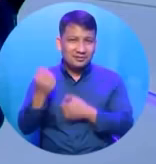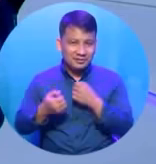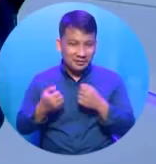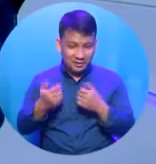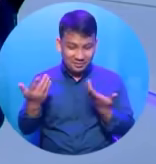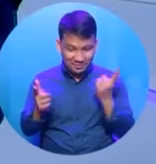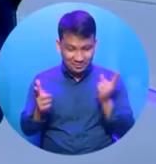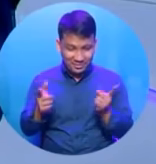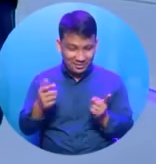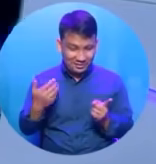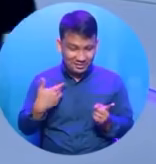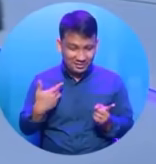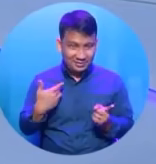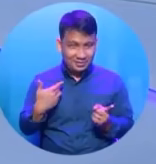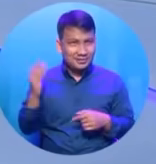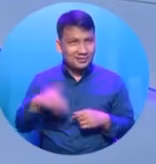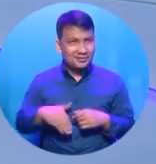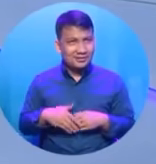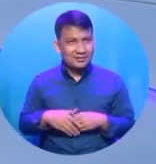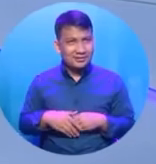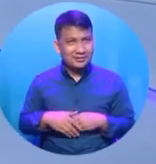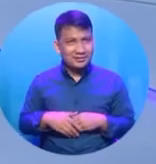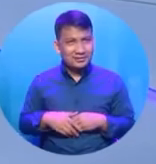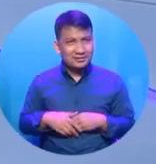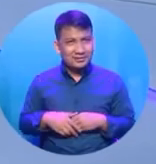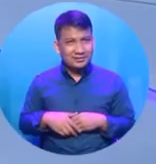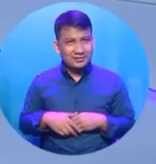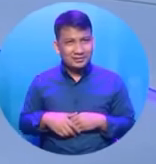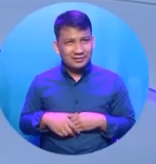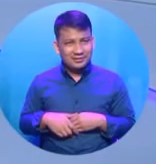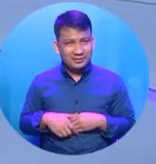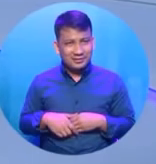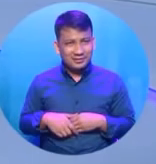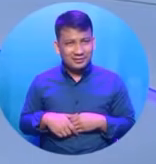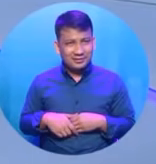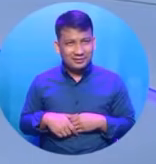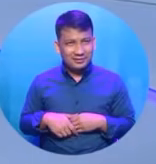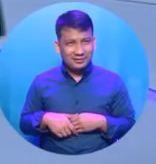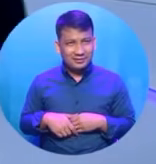rin nagbabayad. At hindi naman ako nangungutang.